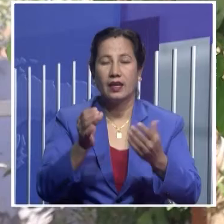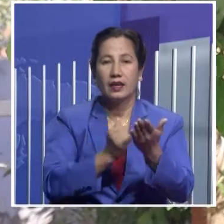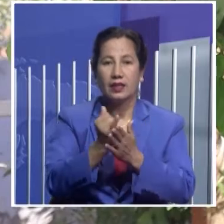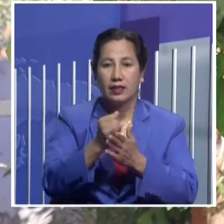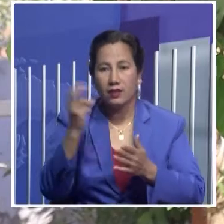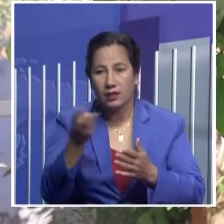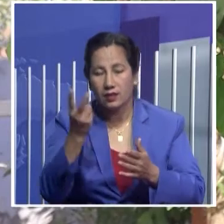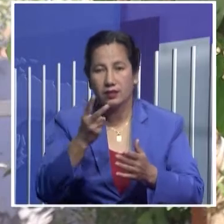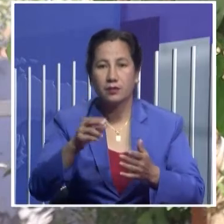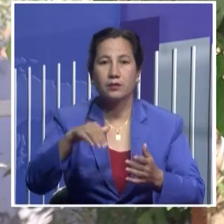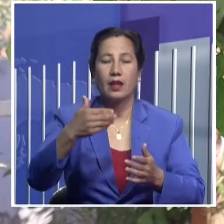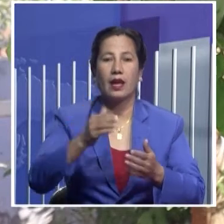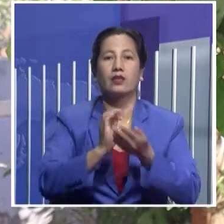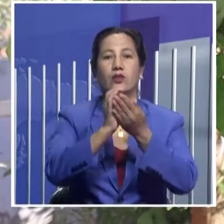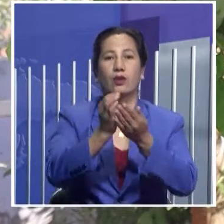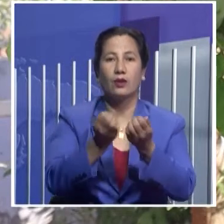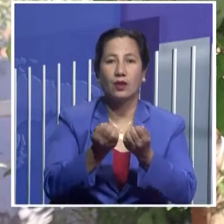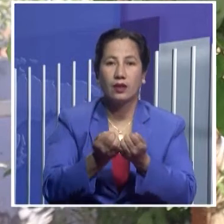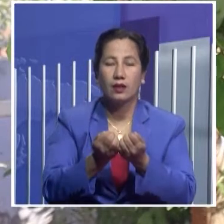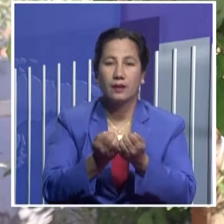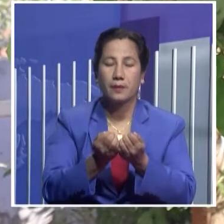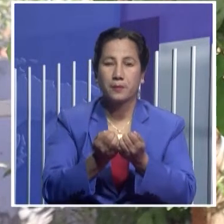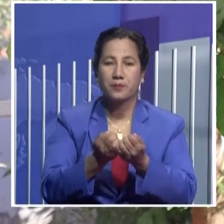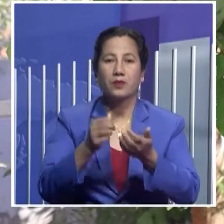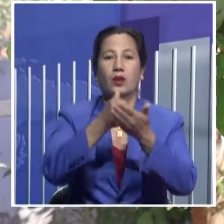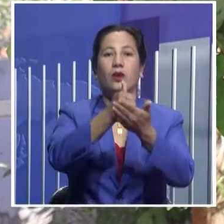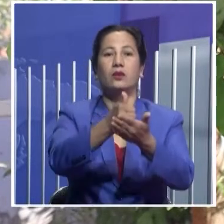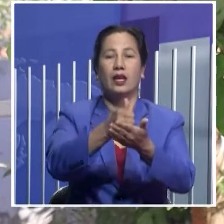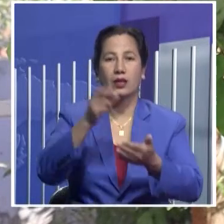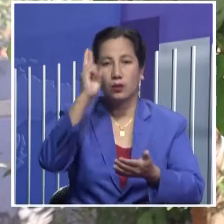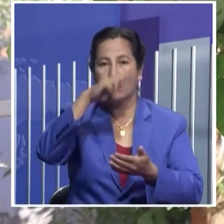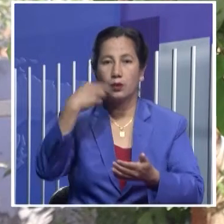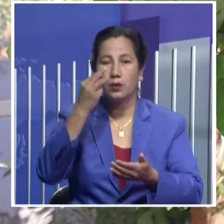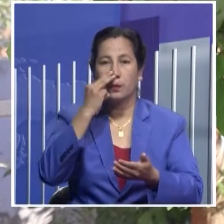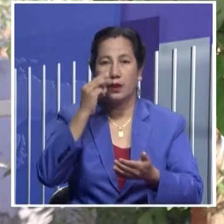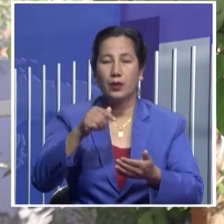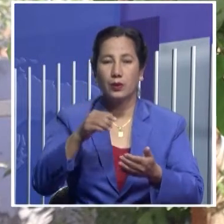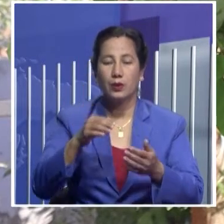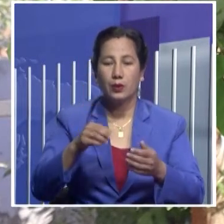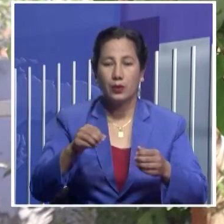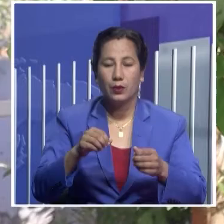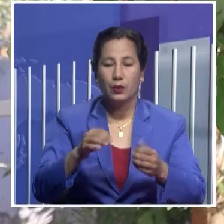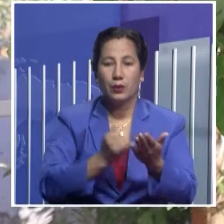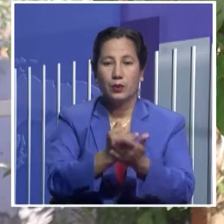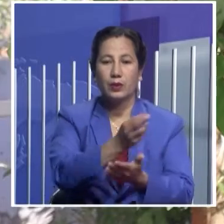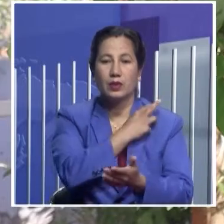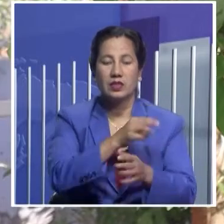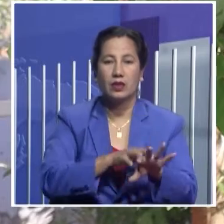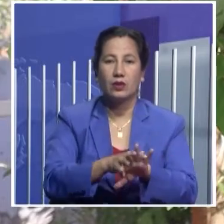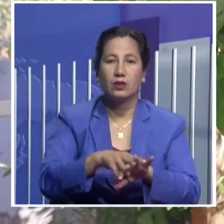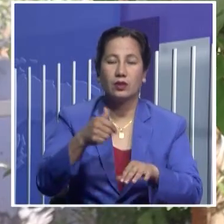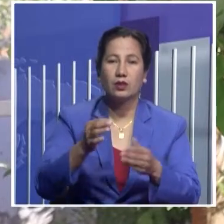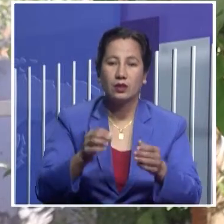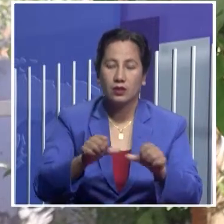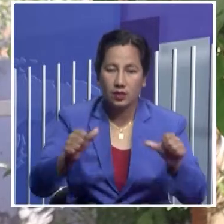प्रक्रियाहरूलाई सहयोग गरेर चाहिँ अनुदानको रूपमा जो किसानहरूसँग जग्गा जमिन छ त्यसले त पाइराखेको हुन्छ,